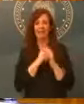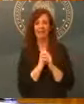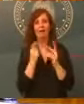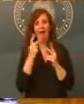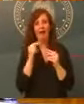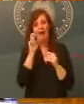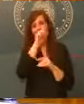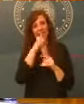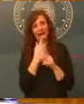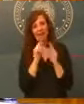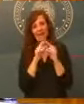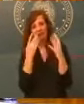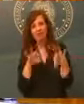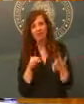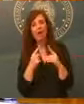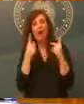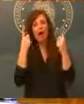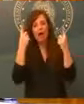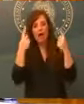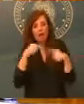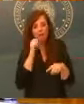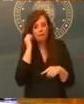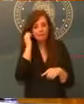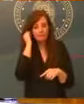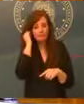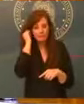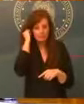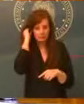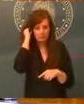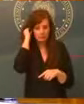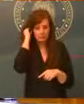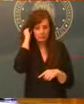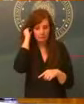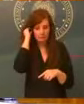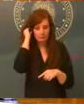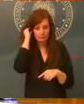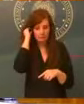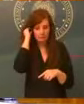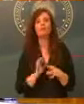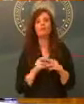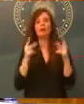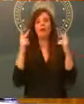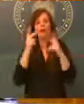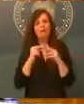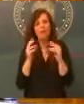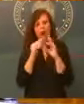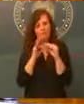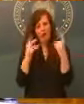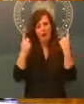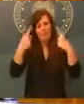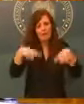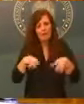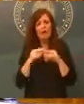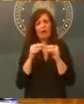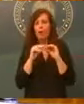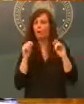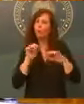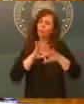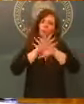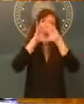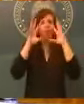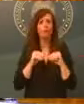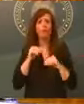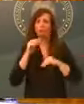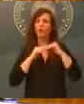un ministro dell'istruzione che ci crede un presidente del consiglio un governo tutto il Parlamento lo fa quando tutto il sistema paese